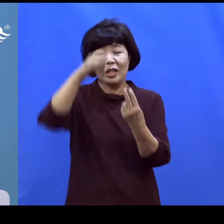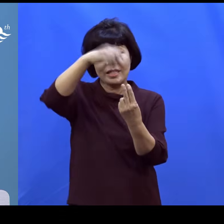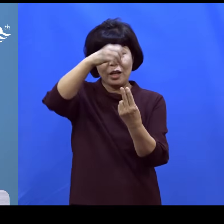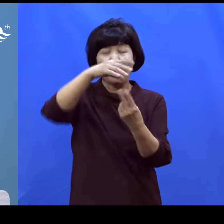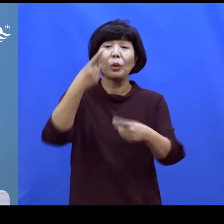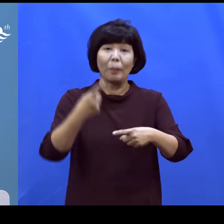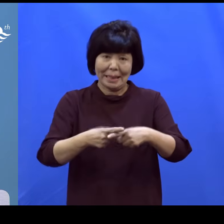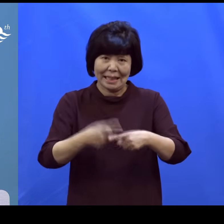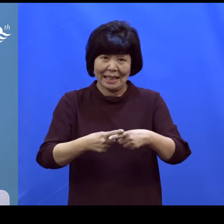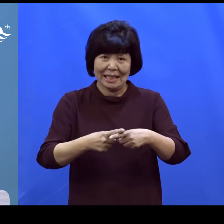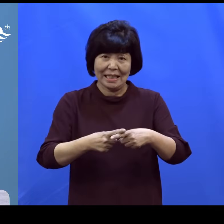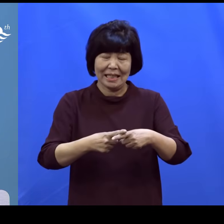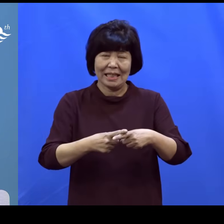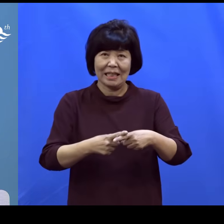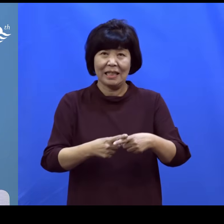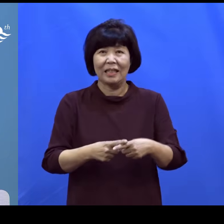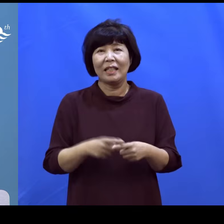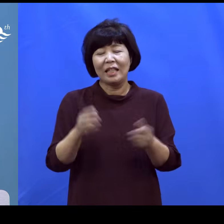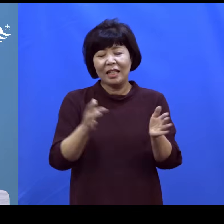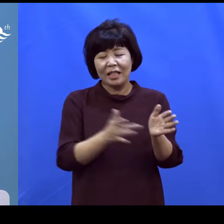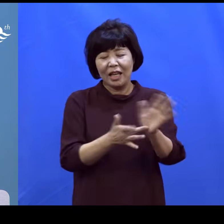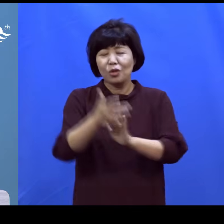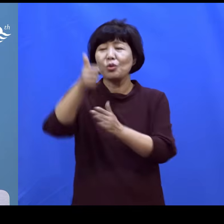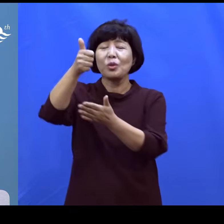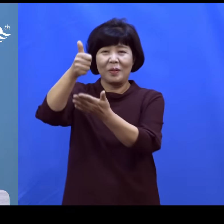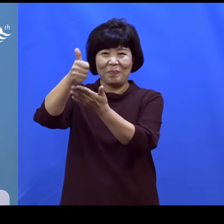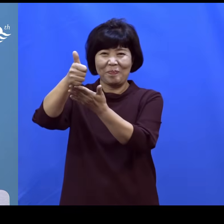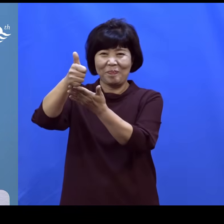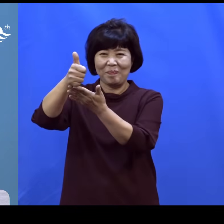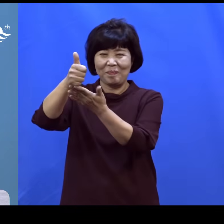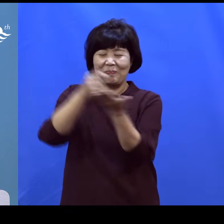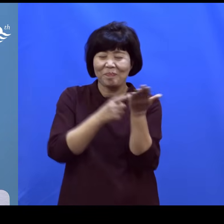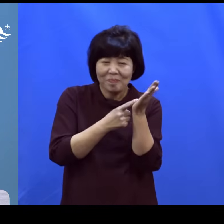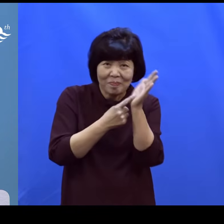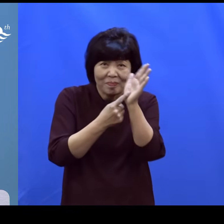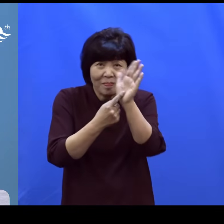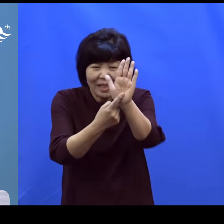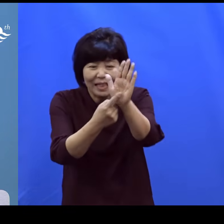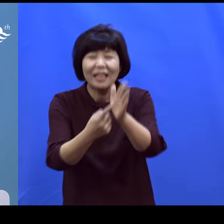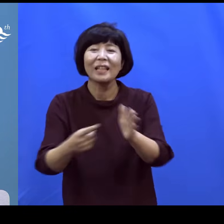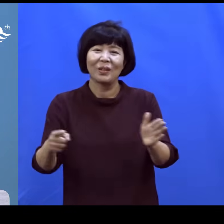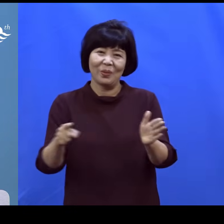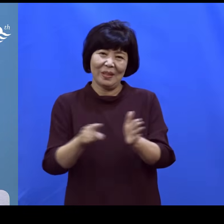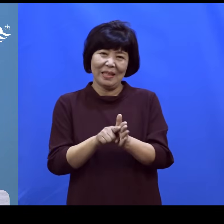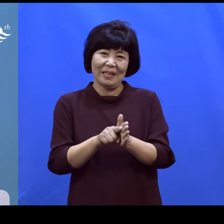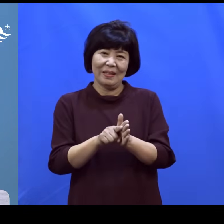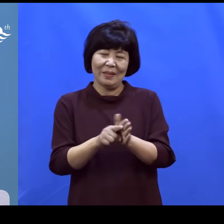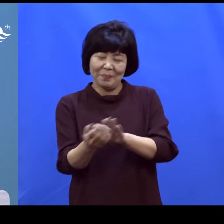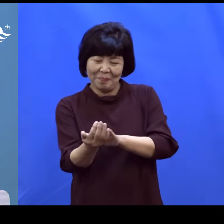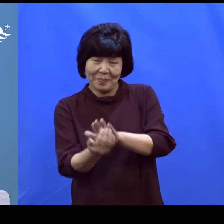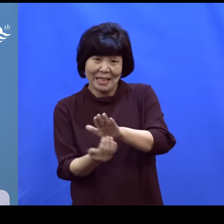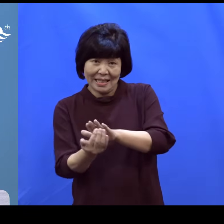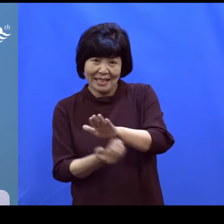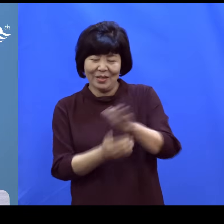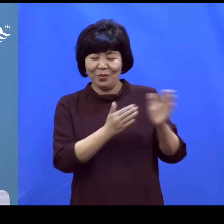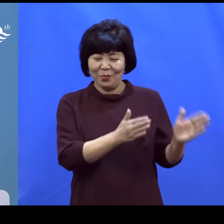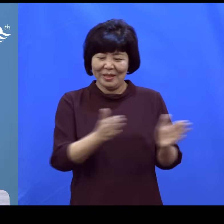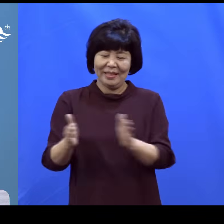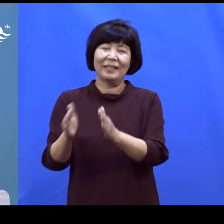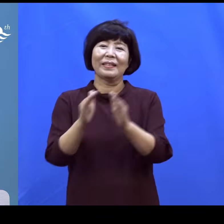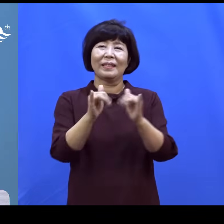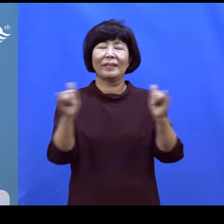있습니다. 여러분, 요한은 우리가 알고 있는 것처럼 그리스도보다 먼저 나신 분이에요.